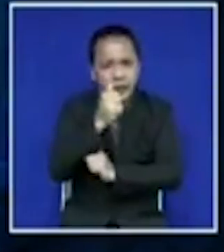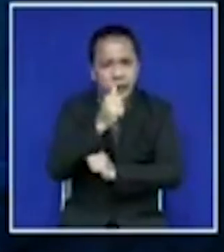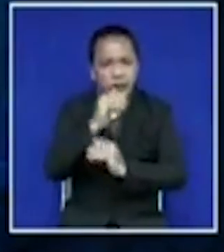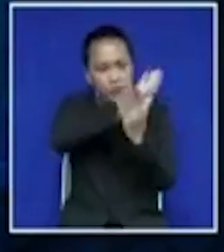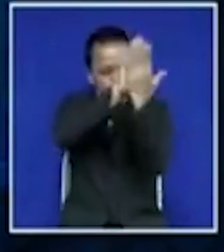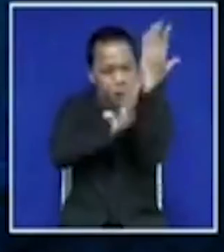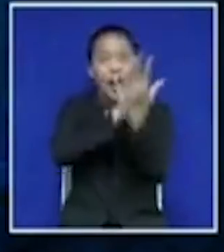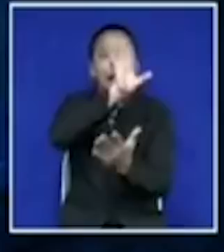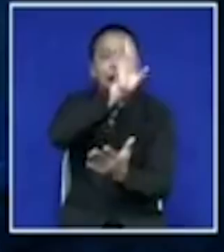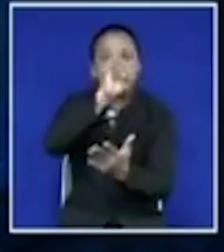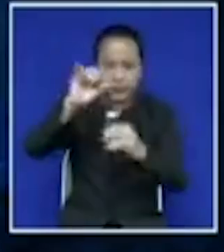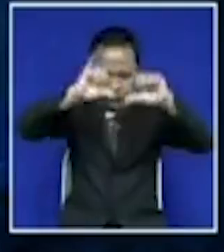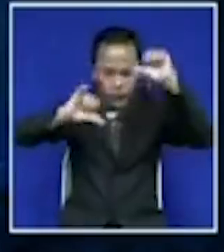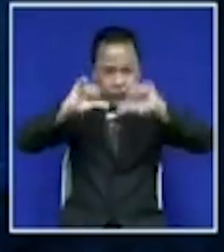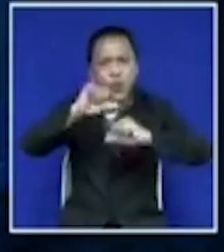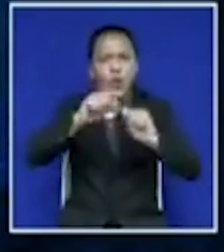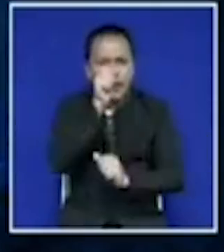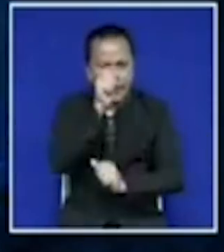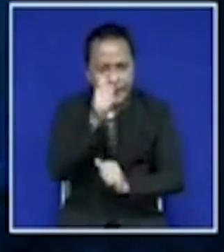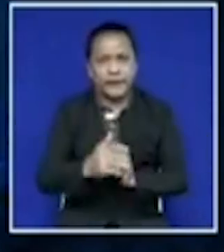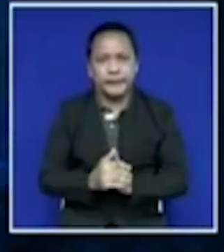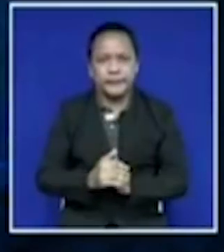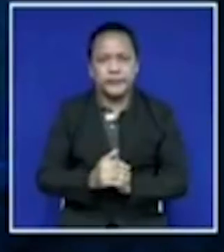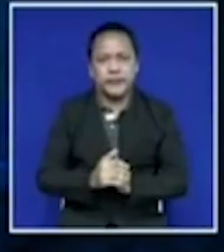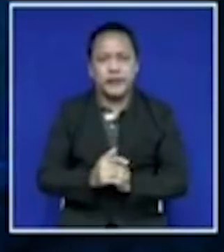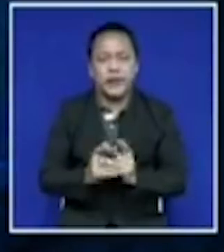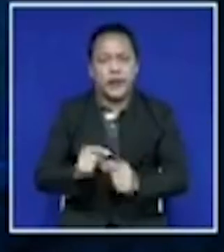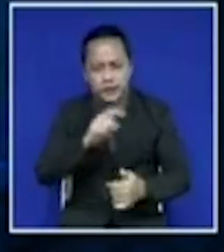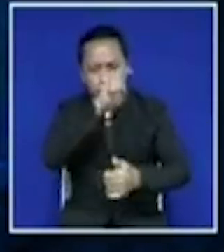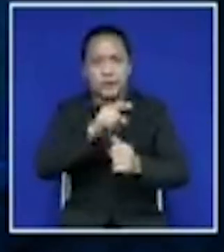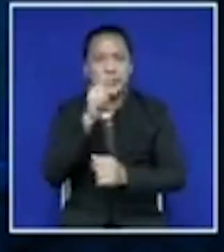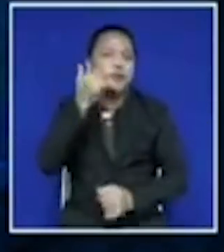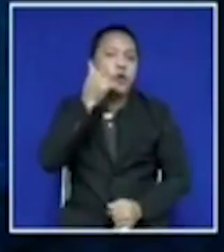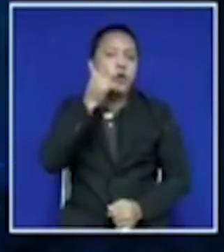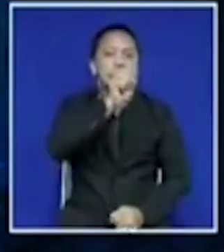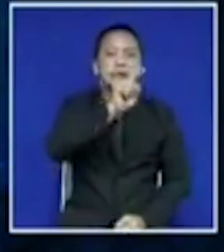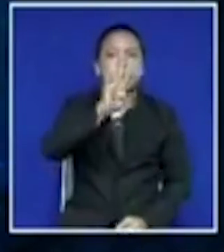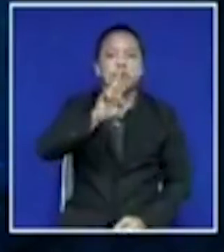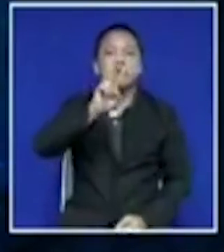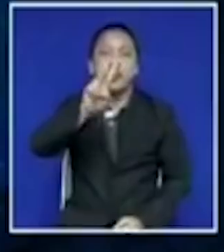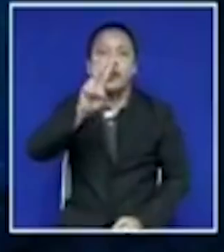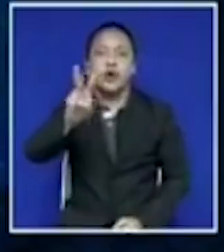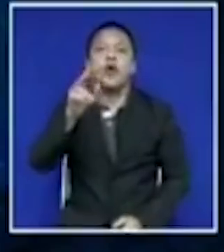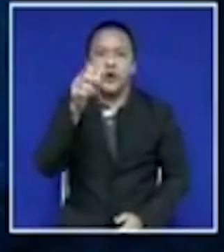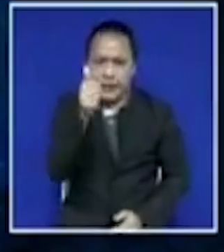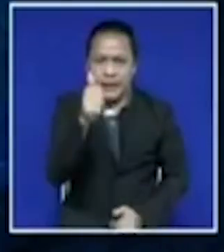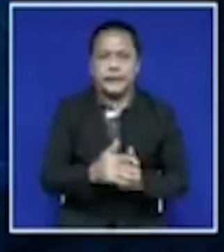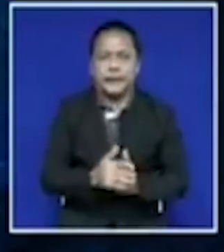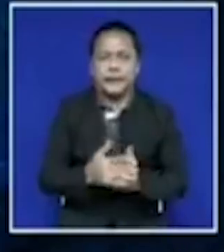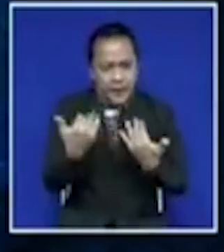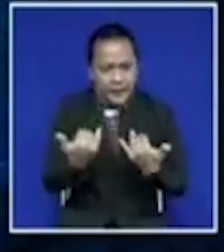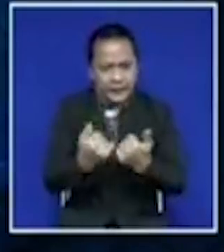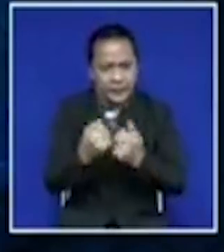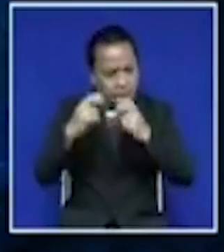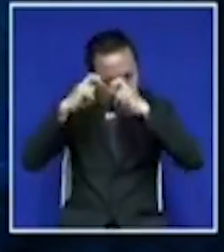บ77จังหวัดแล้วนะครับหรือว่าถ้าจะสงสัยอะไรยังไง1422นะครับตอนนี้เราก็จะพยายาม